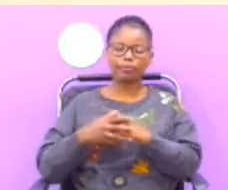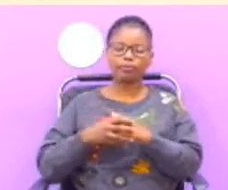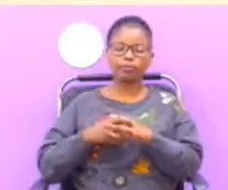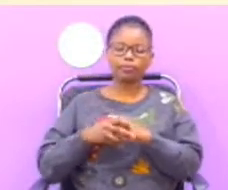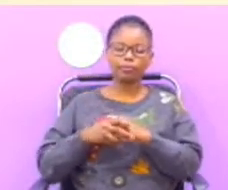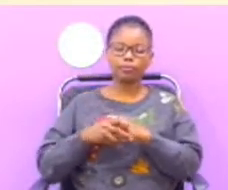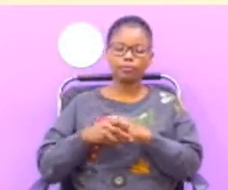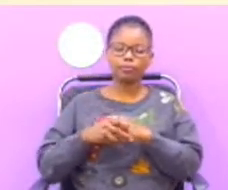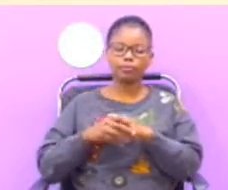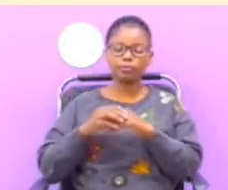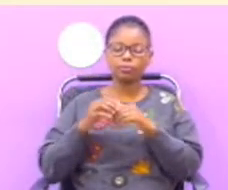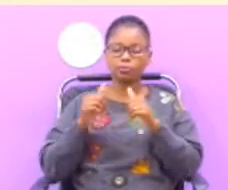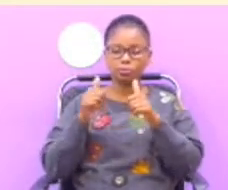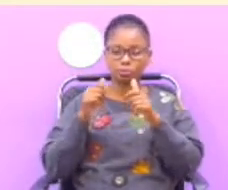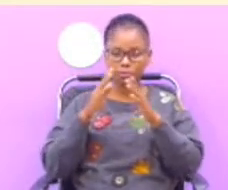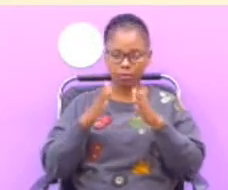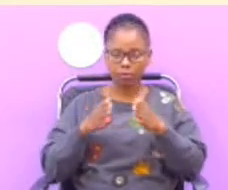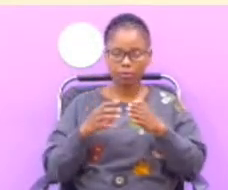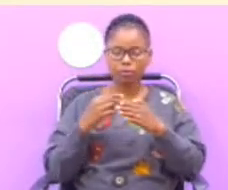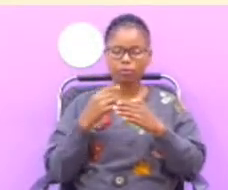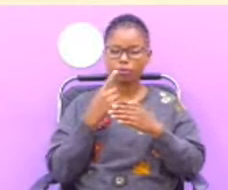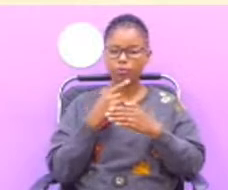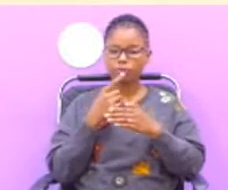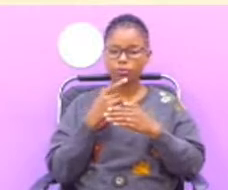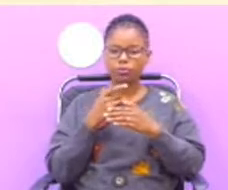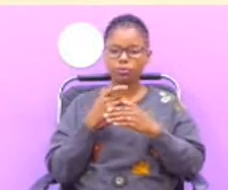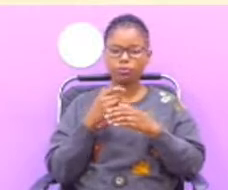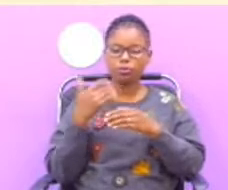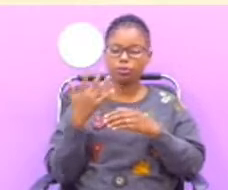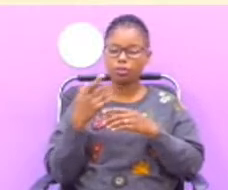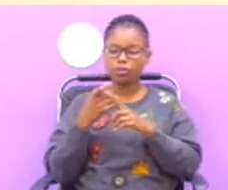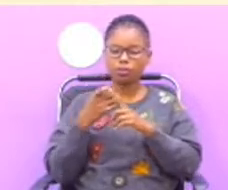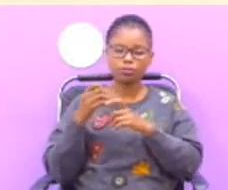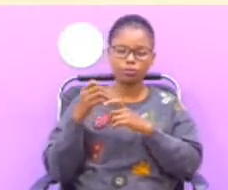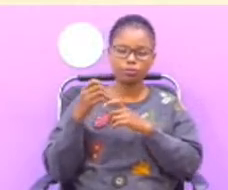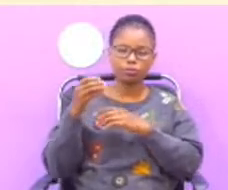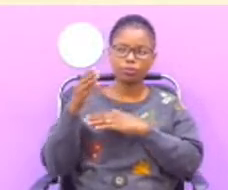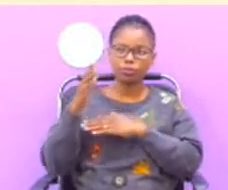gũtirĩ mũndũ ona ũmwe ũkũhota kwĩruta moko-inĩ ma Ngai witũ